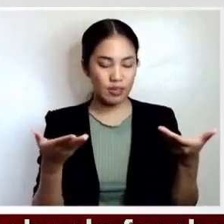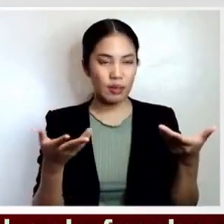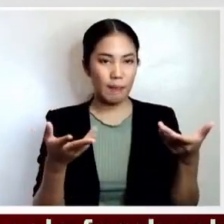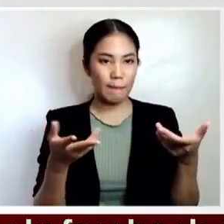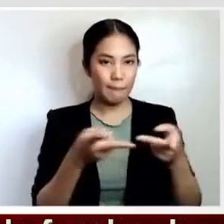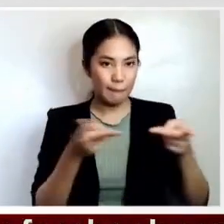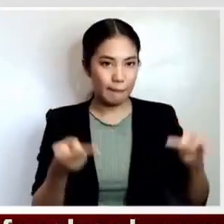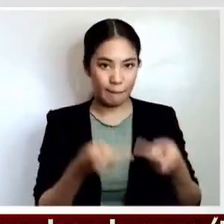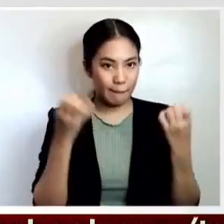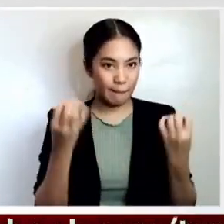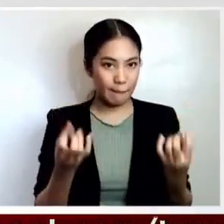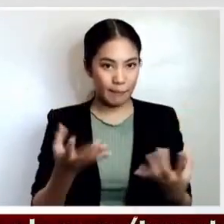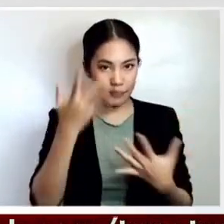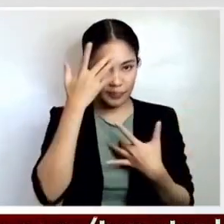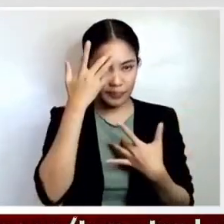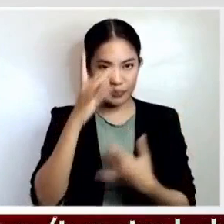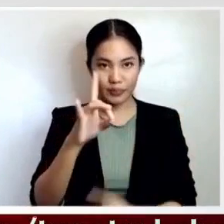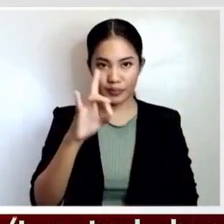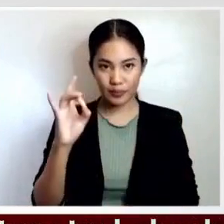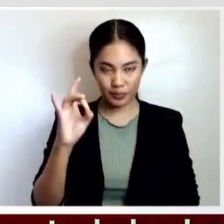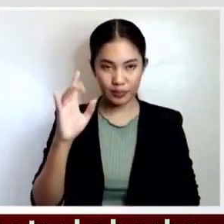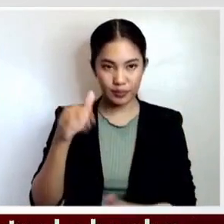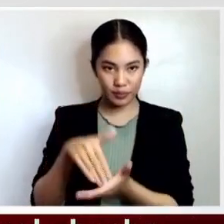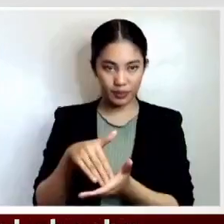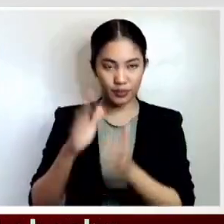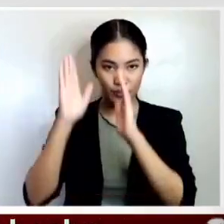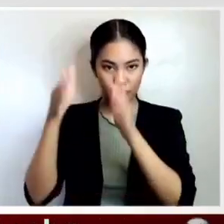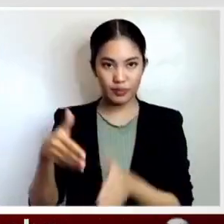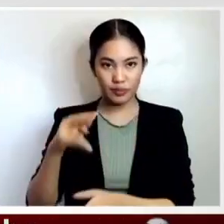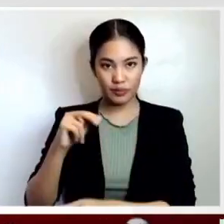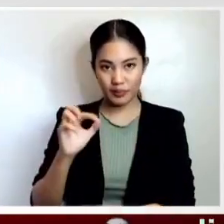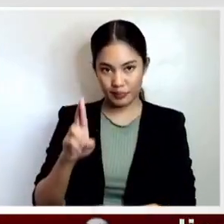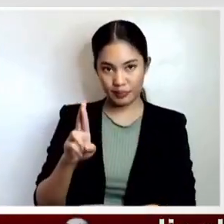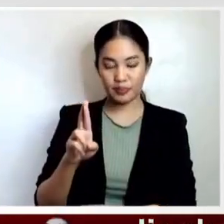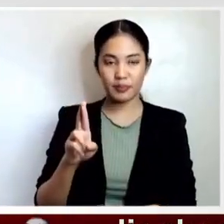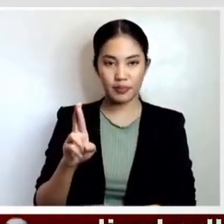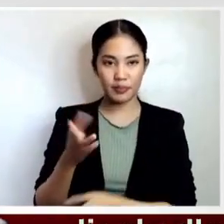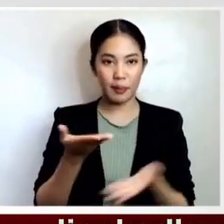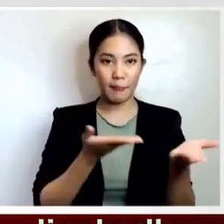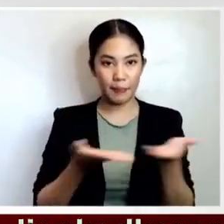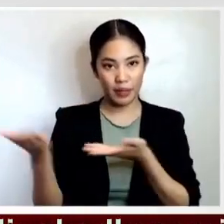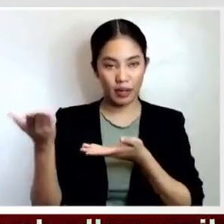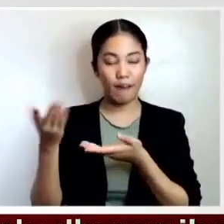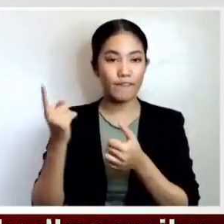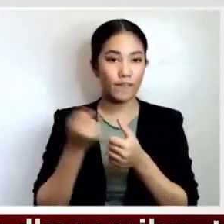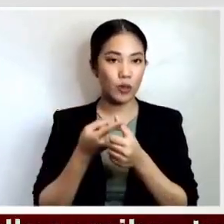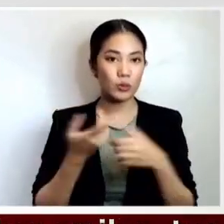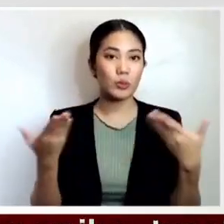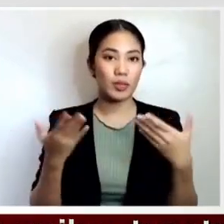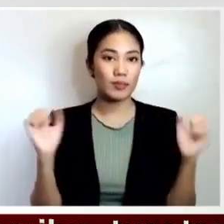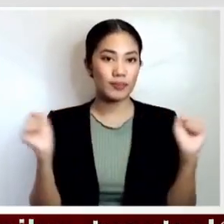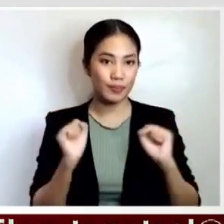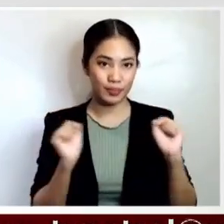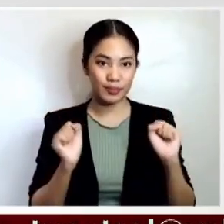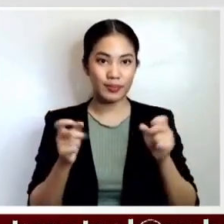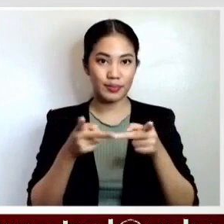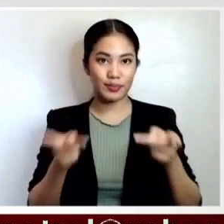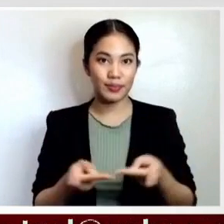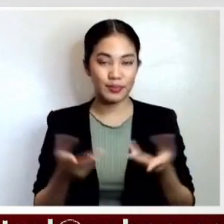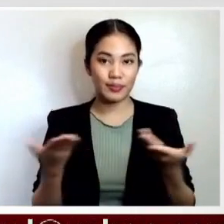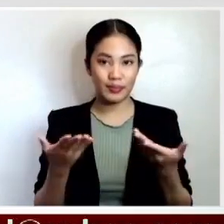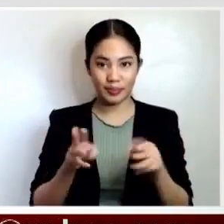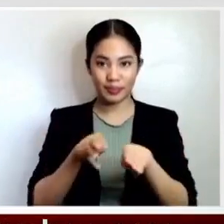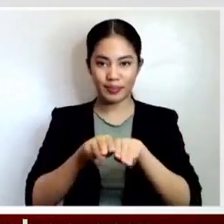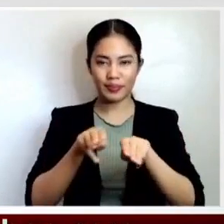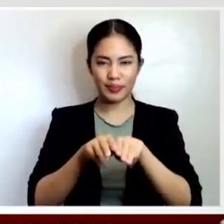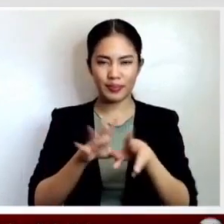ang 800,000 pupunta po sa Metro Manila po yan. Dinala muna ang mga bakuna sa cold storage facility sa Marikina City. Sa